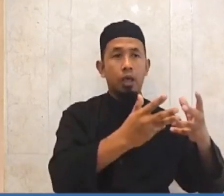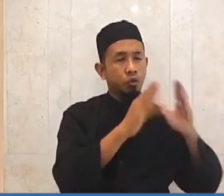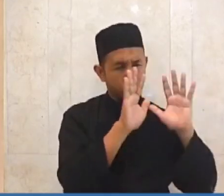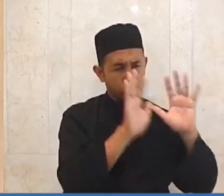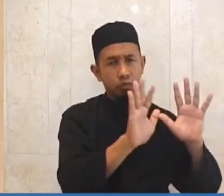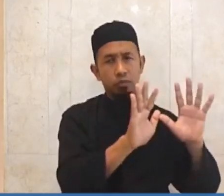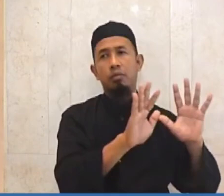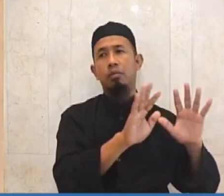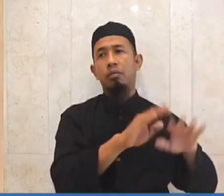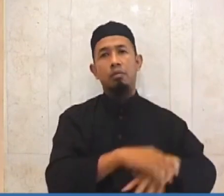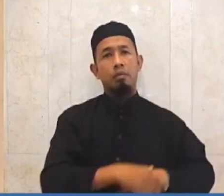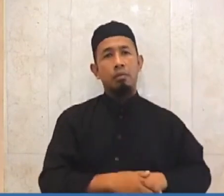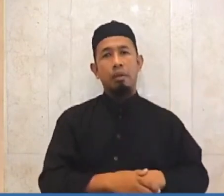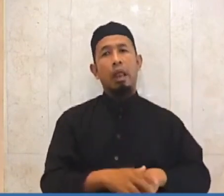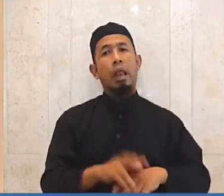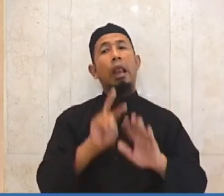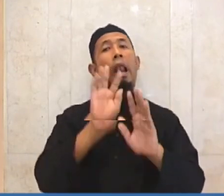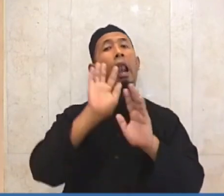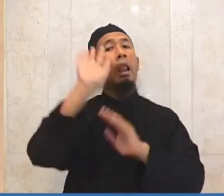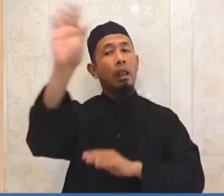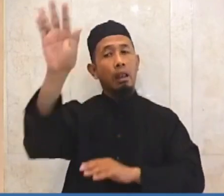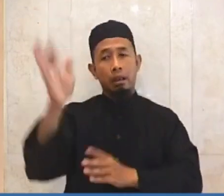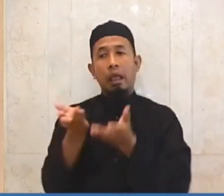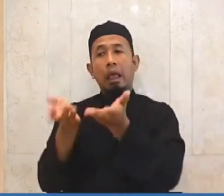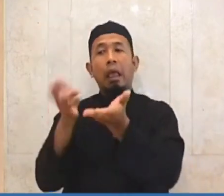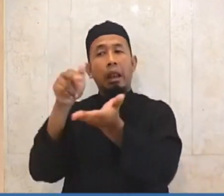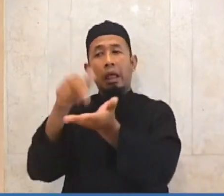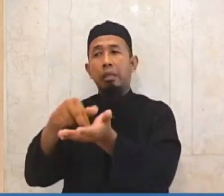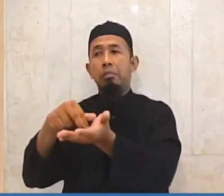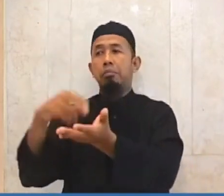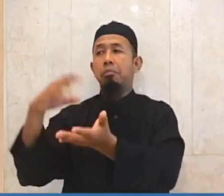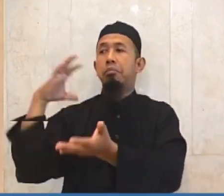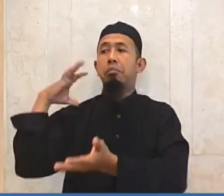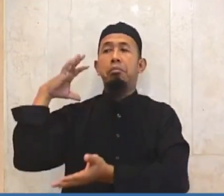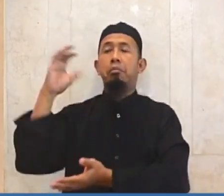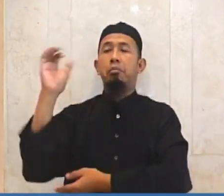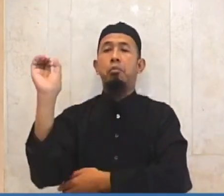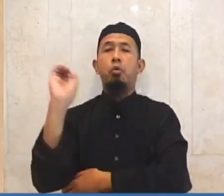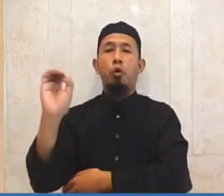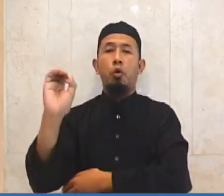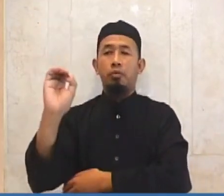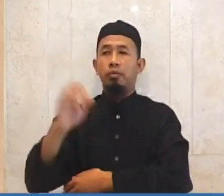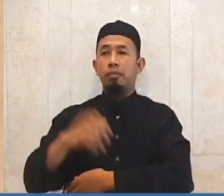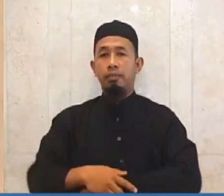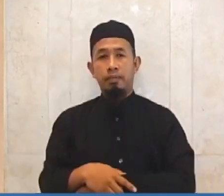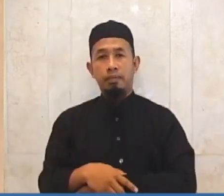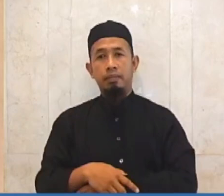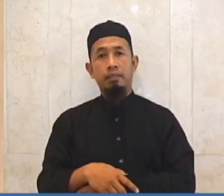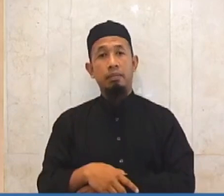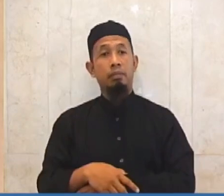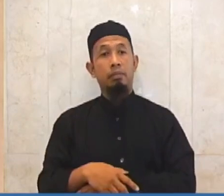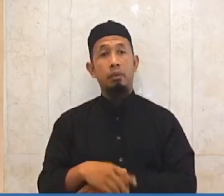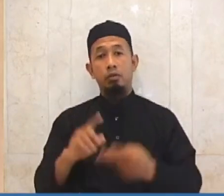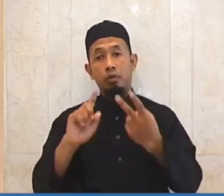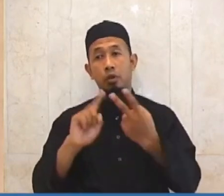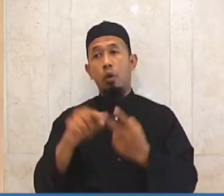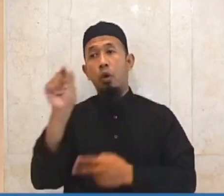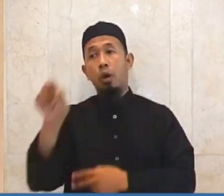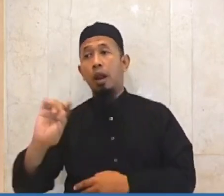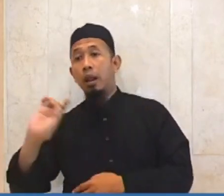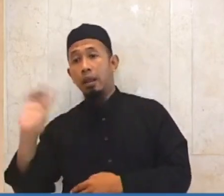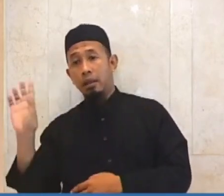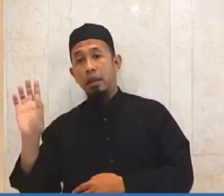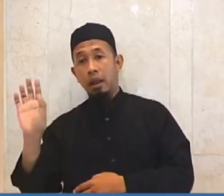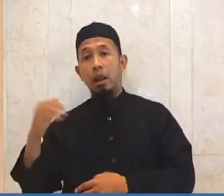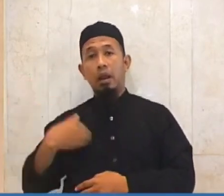tetapi di akhirat mereka tidak dapat apa-apa namun sebaliknya ada juga hamba-hamba Allah